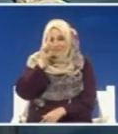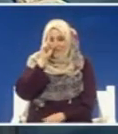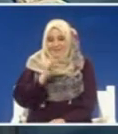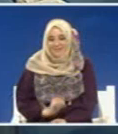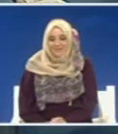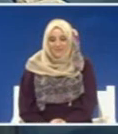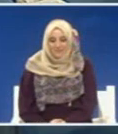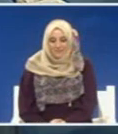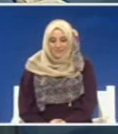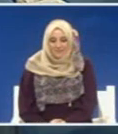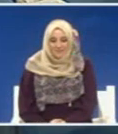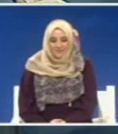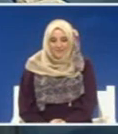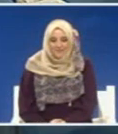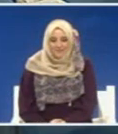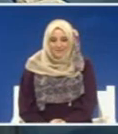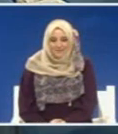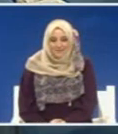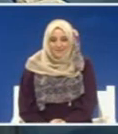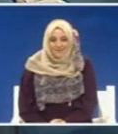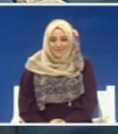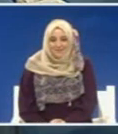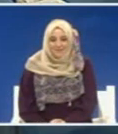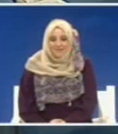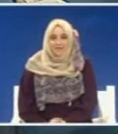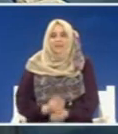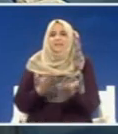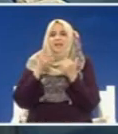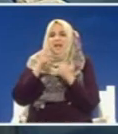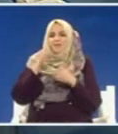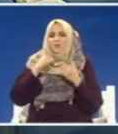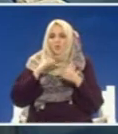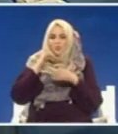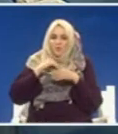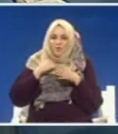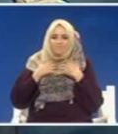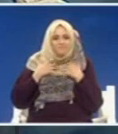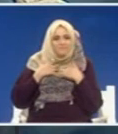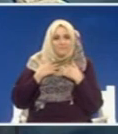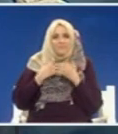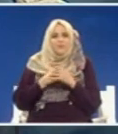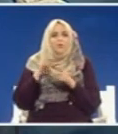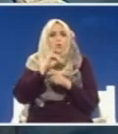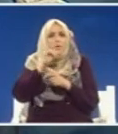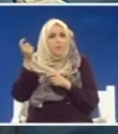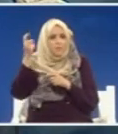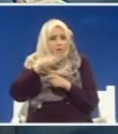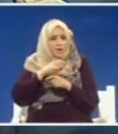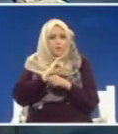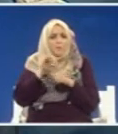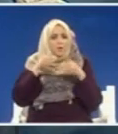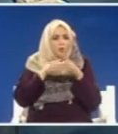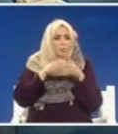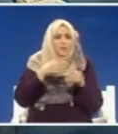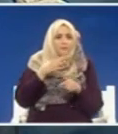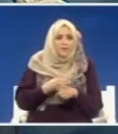يحفظها. بصح فضيلة الشيخ انا الدمج راه يعذبني، هو عمره ولا راه هاجر وعمر وقال بنتي، وراك فاهمني فضيلة،